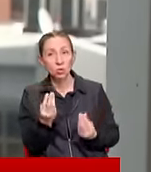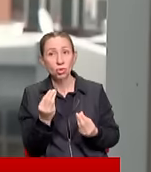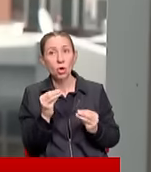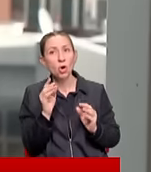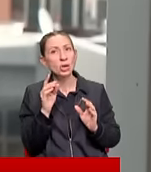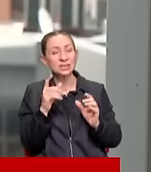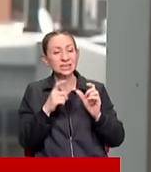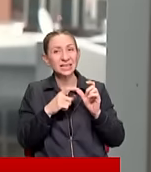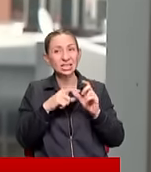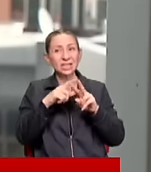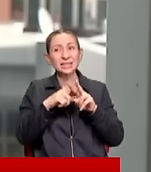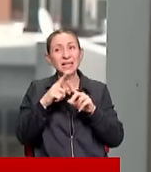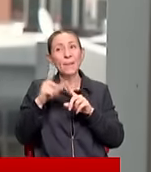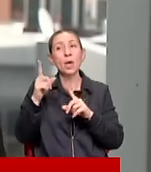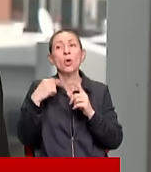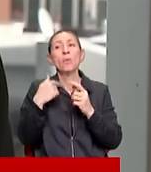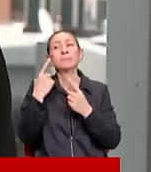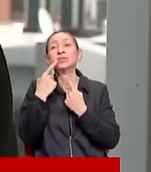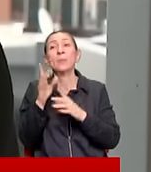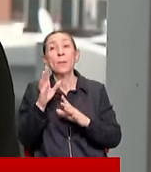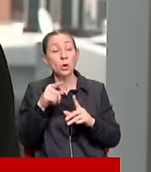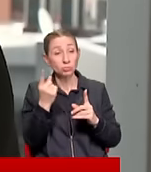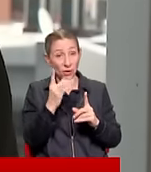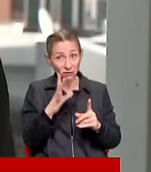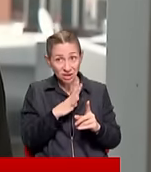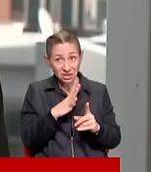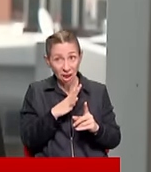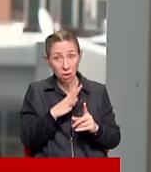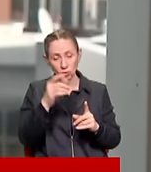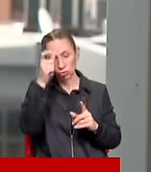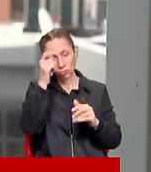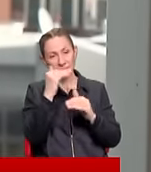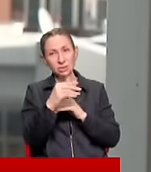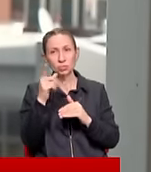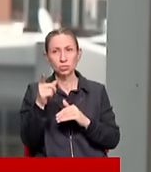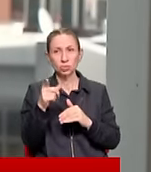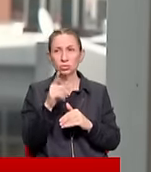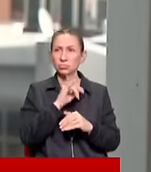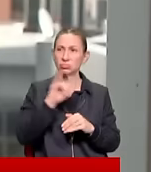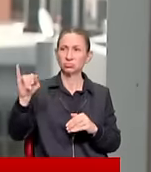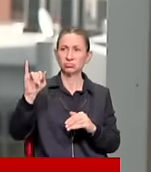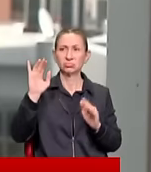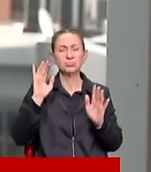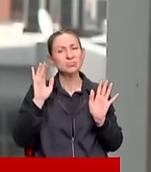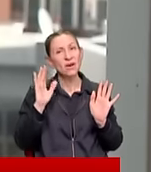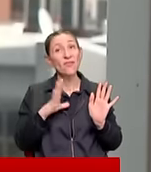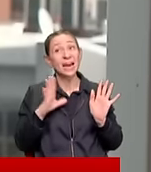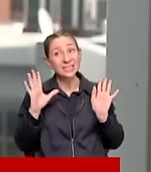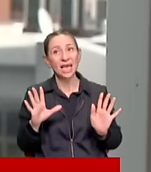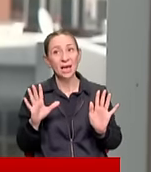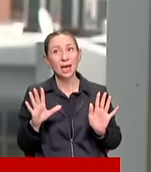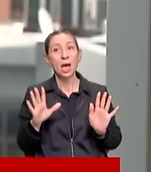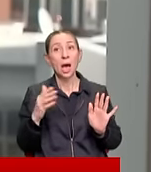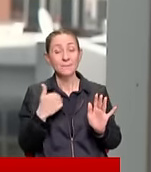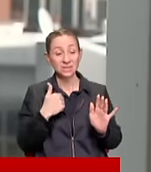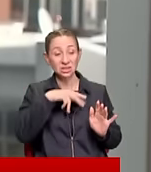O Sancaktepe'ye yorum yapamam ama böyle bir şey varsa Türk milleti bunu kırar, ben de kınarım. Yani var ise. Ha